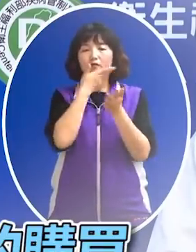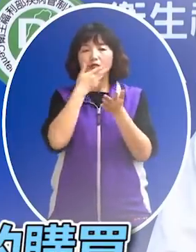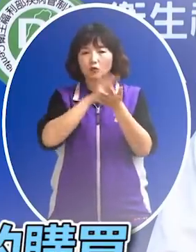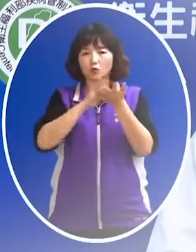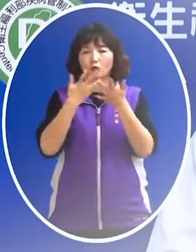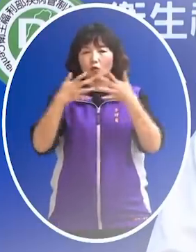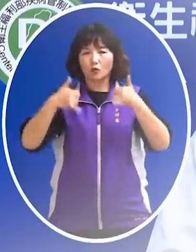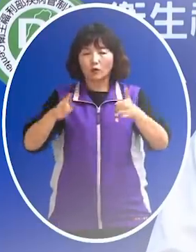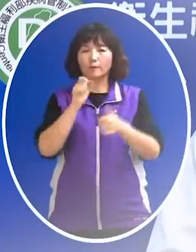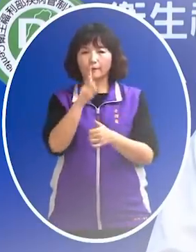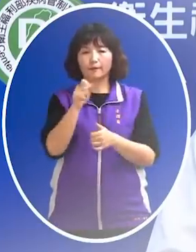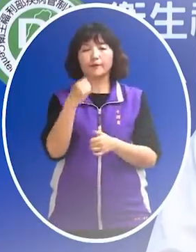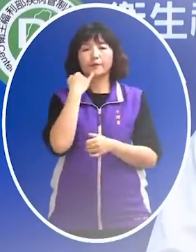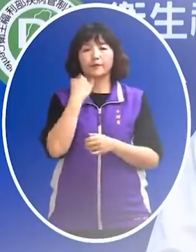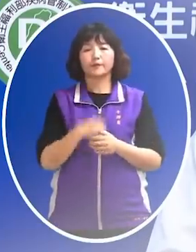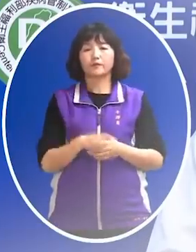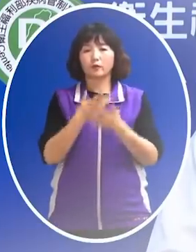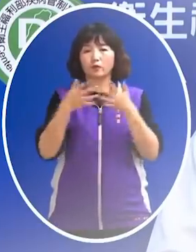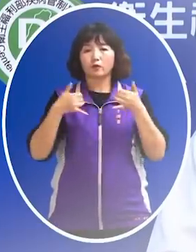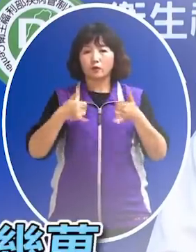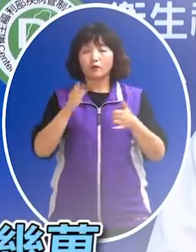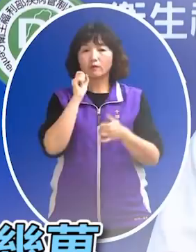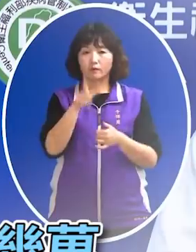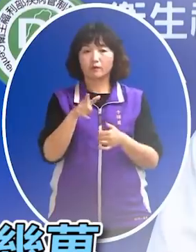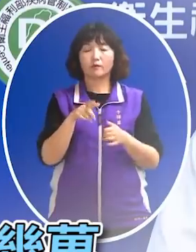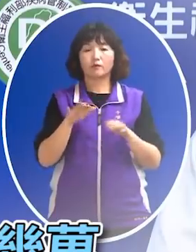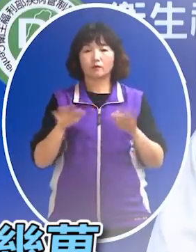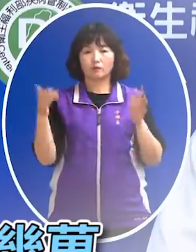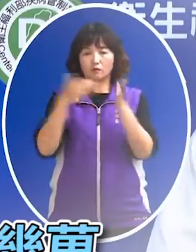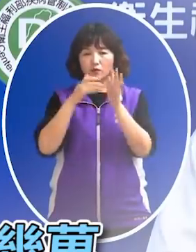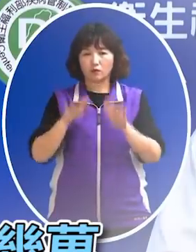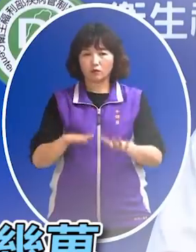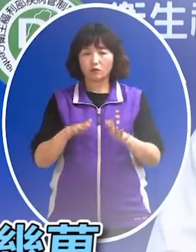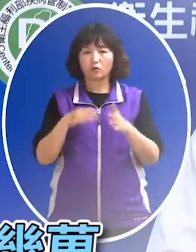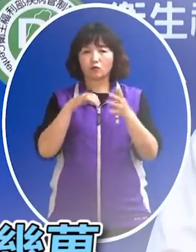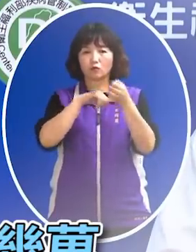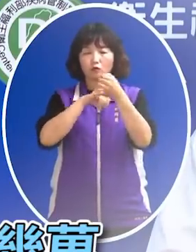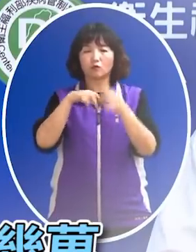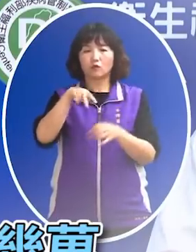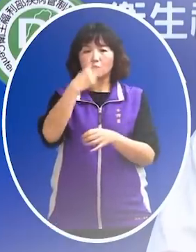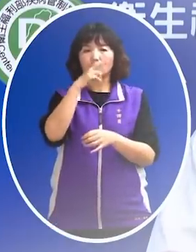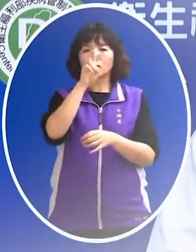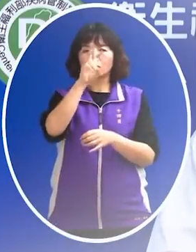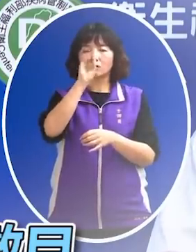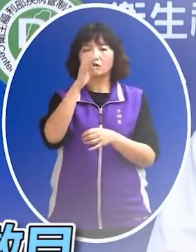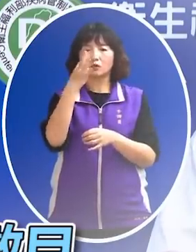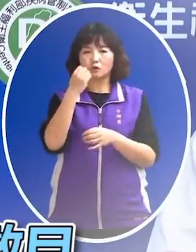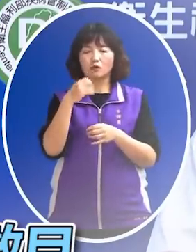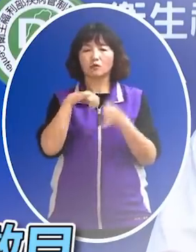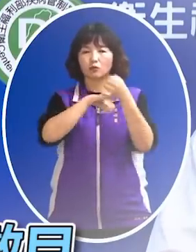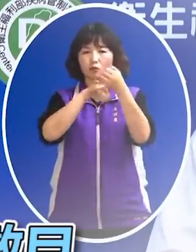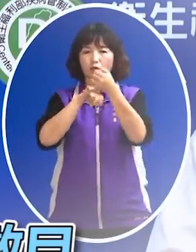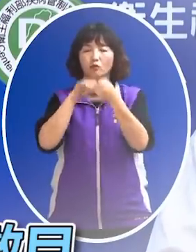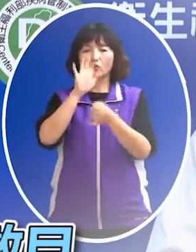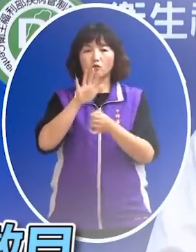络的购买哈，那网络购买到今天到中午也大概220几万